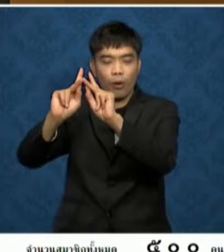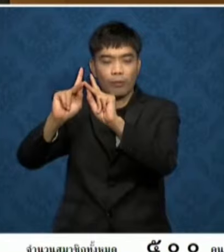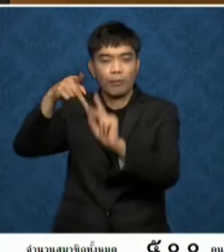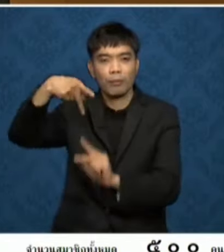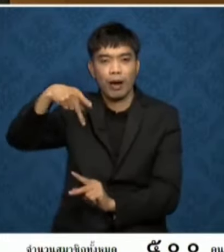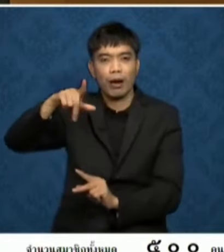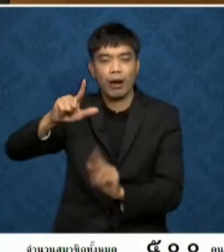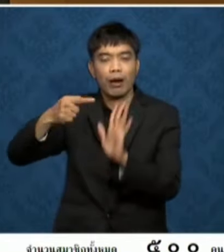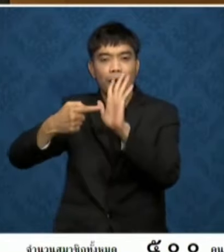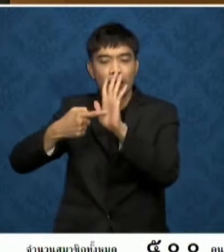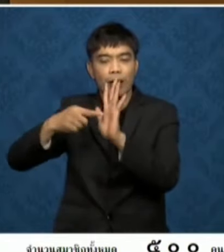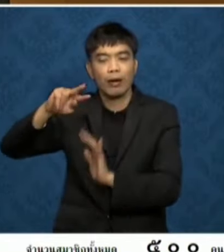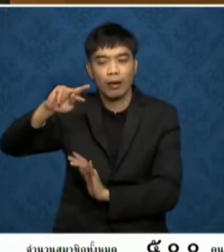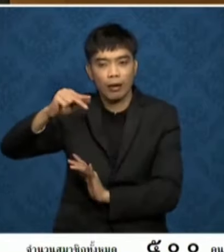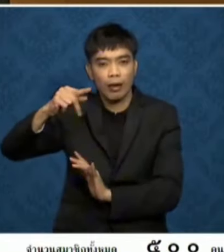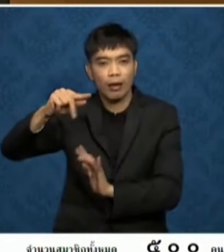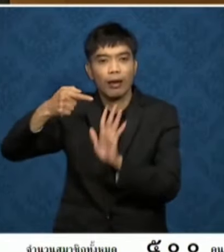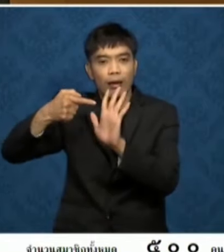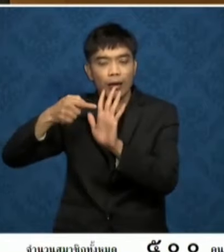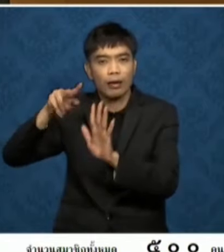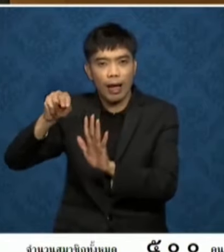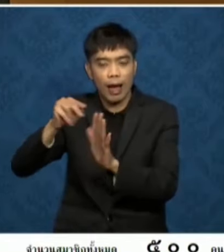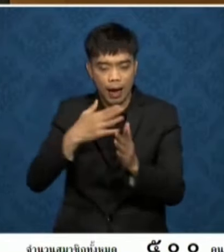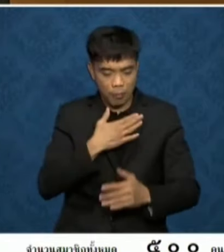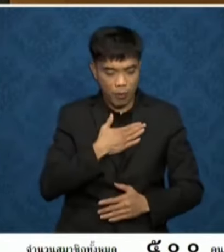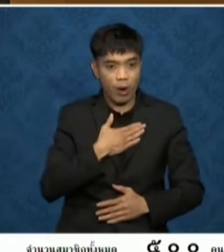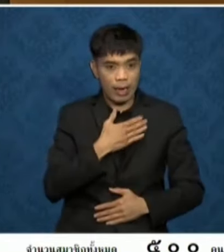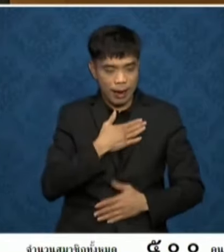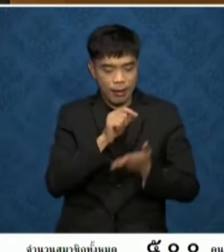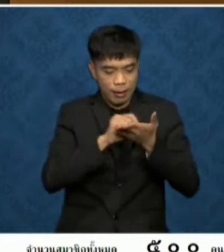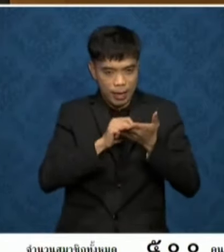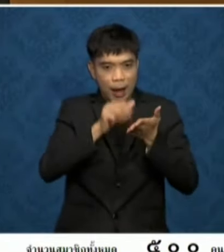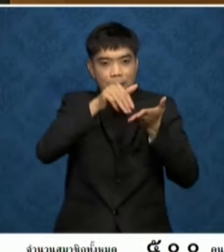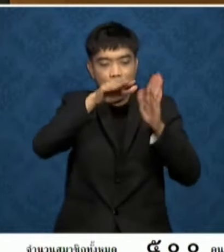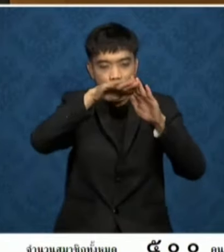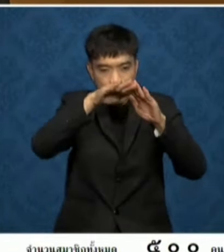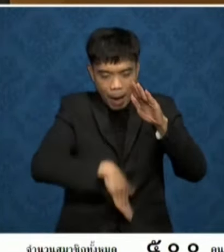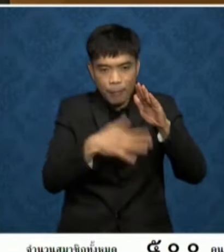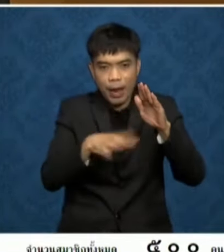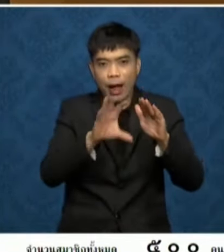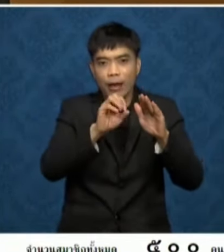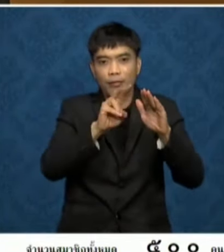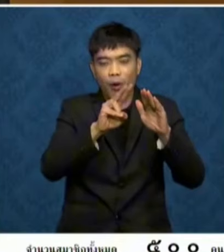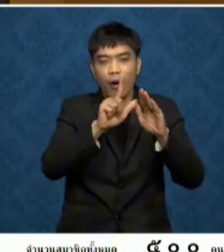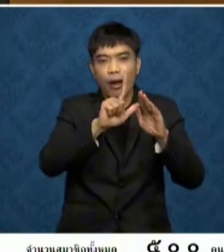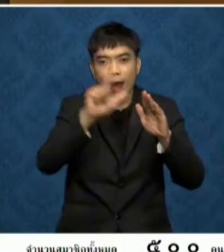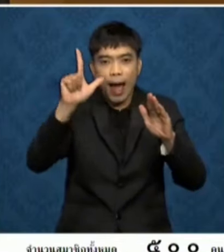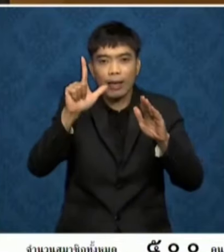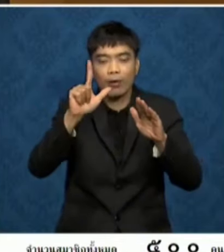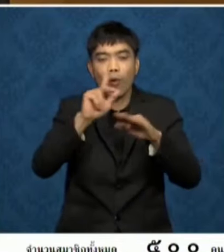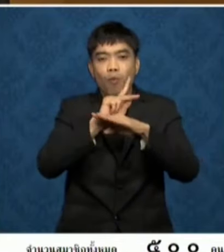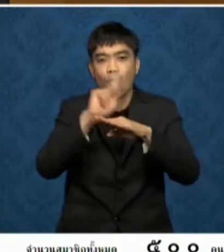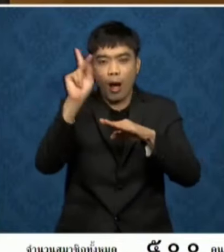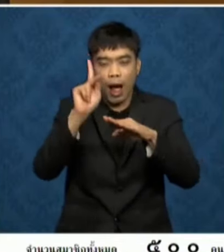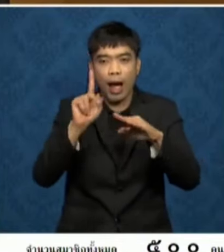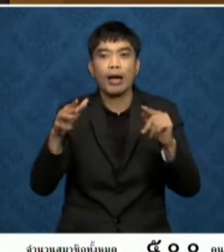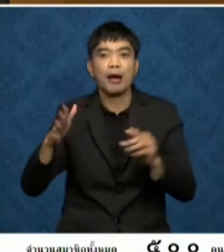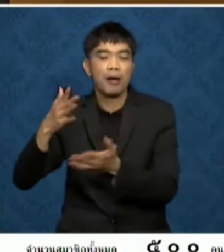ปรับไป52ล้านบาทเศษแต่ว่าเพื่อให้สอดรับกับคำอภิปร